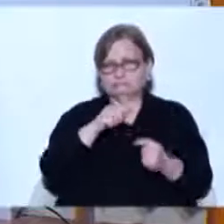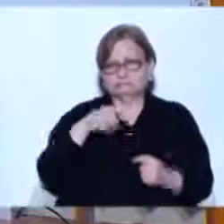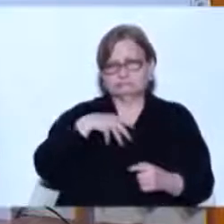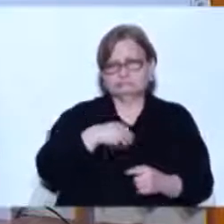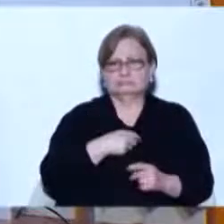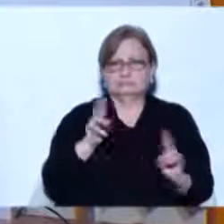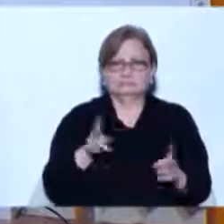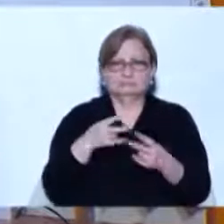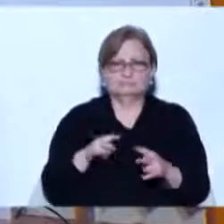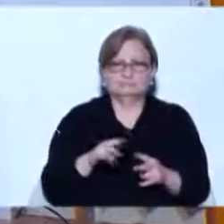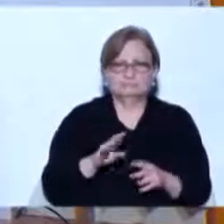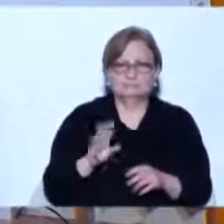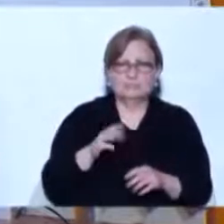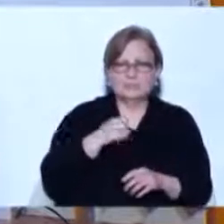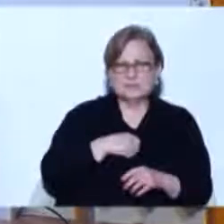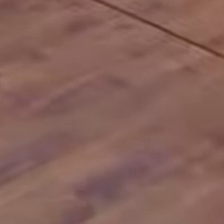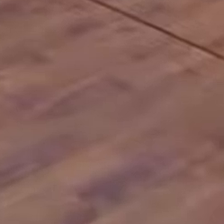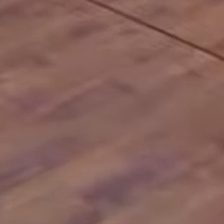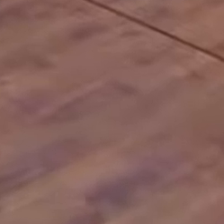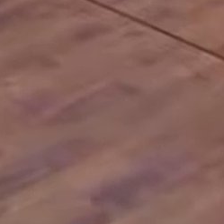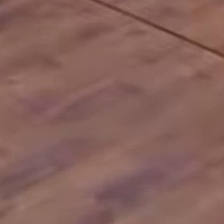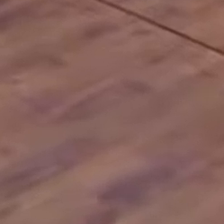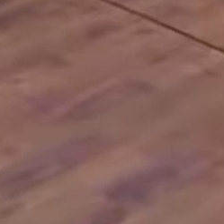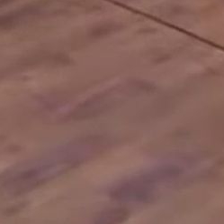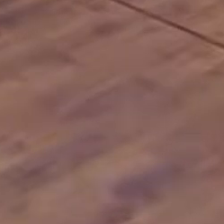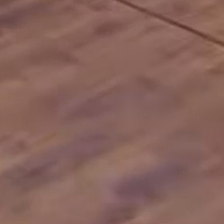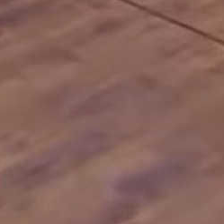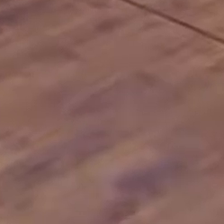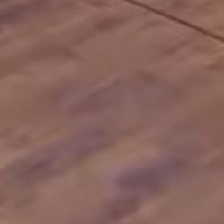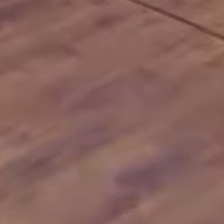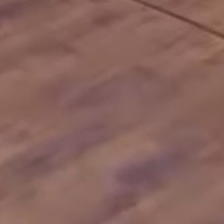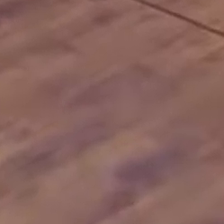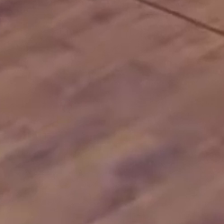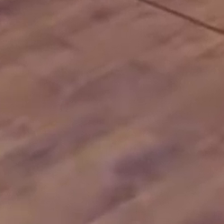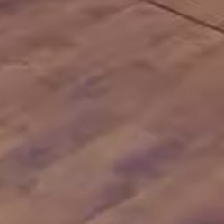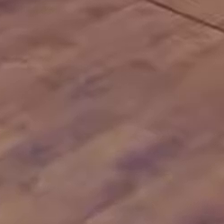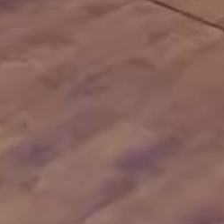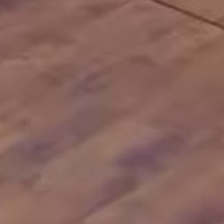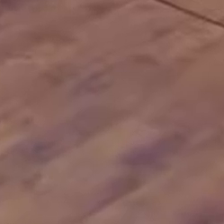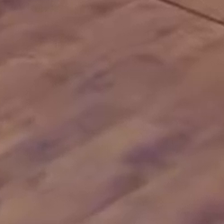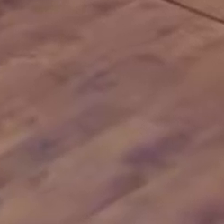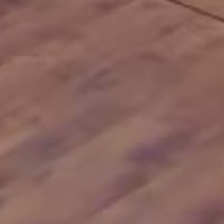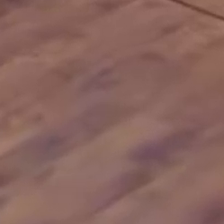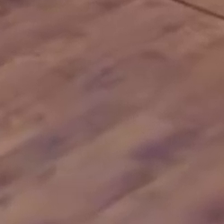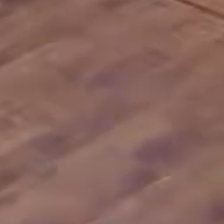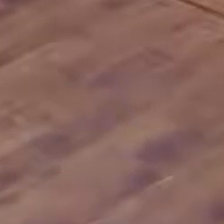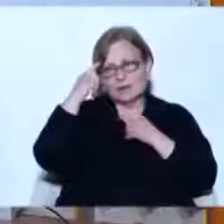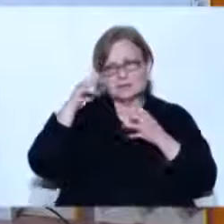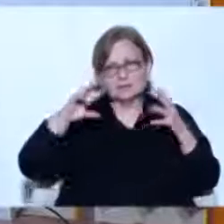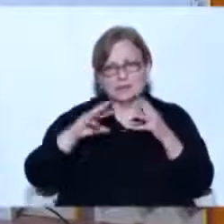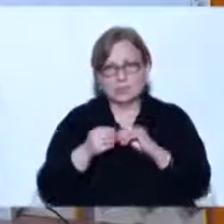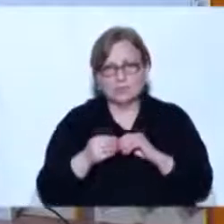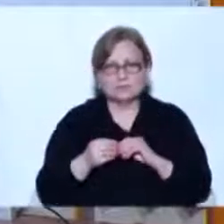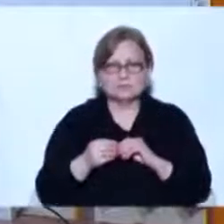მაგრამ გაბრაზება ძალიან ცუდი თვისებაა. და უნდა ვეძებოთ მეგობრები, თანამოაზრეები,